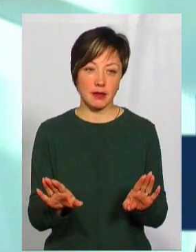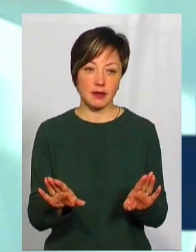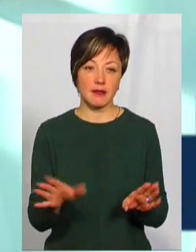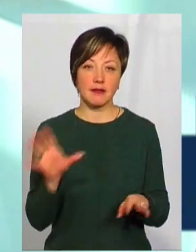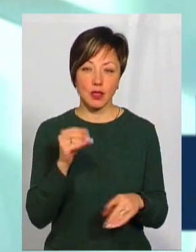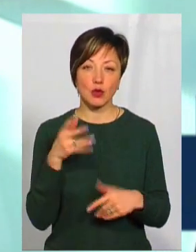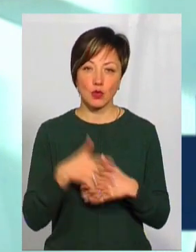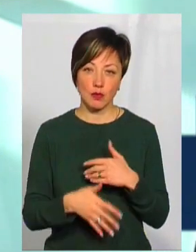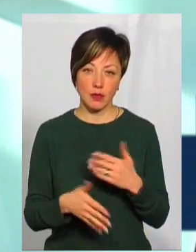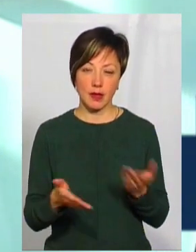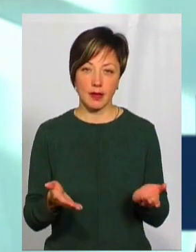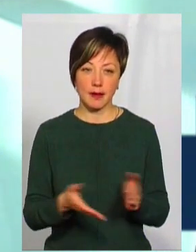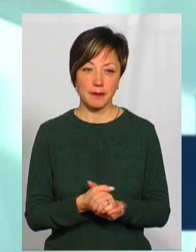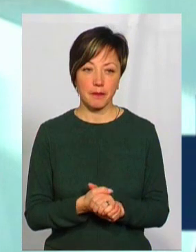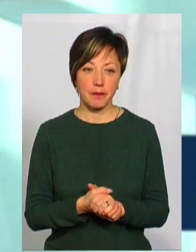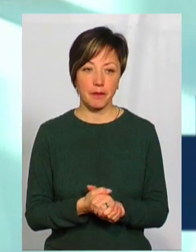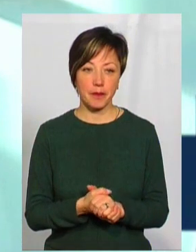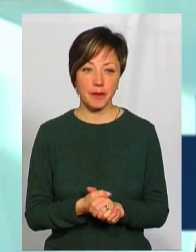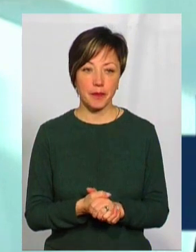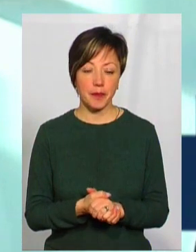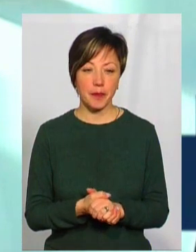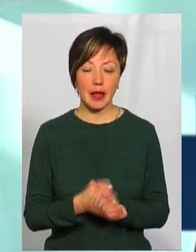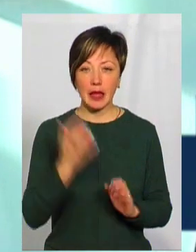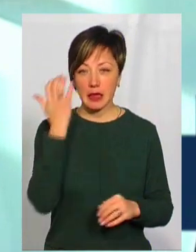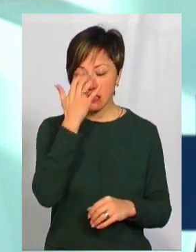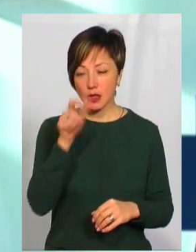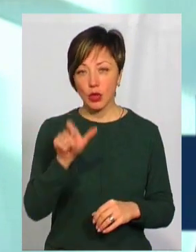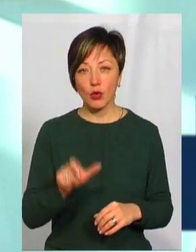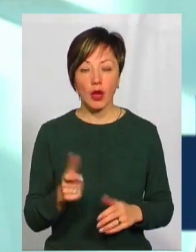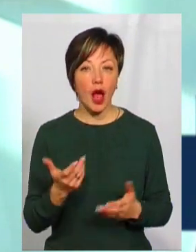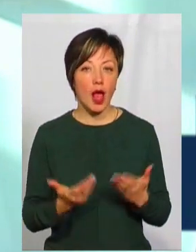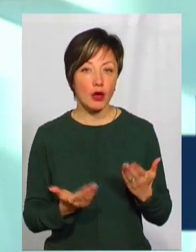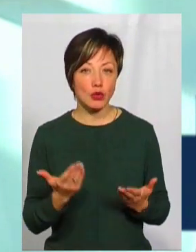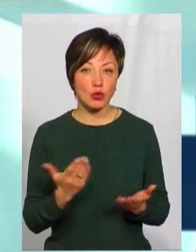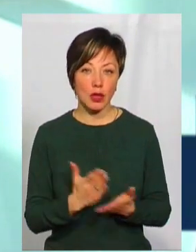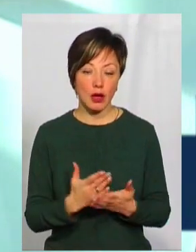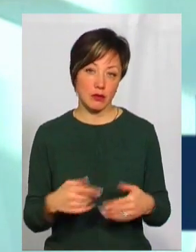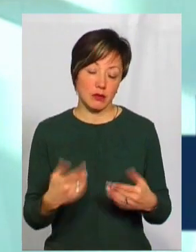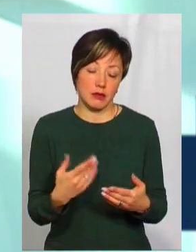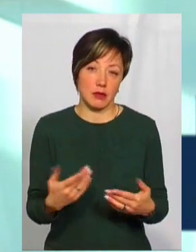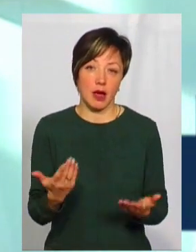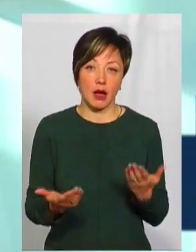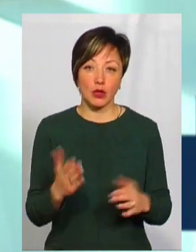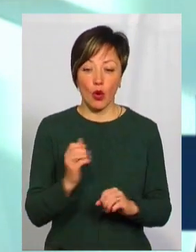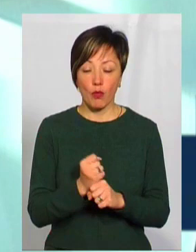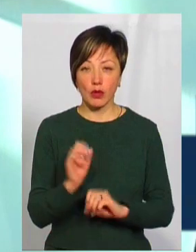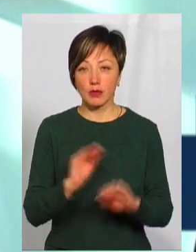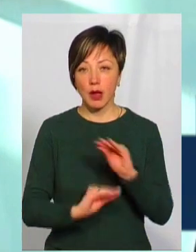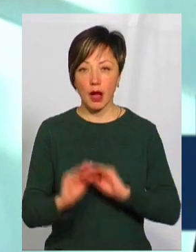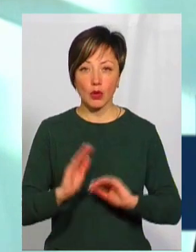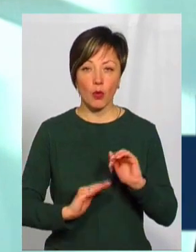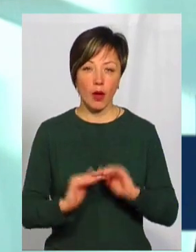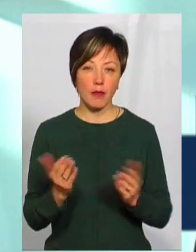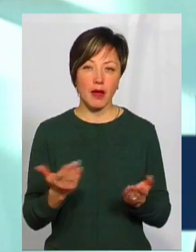всім все це зрозуміло, як клеє незряча людина. Да? А якщо якась робота така, що ми можемо руками збирати, ну, тут